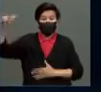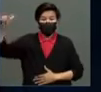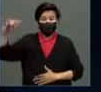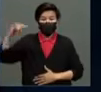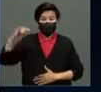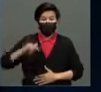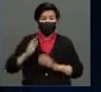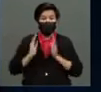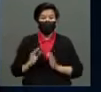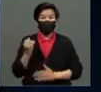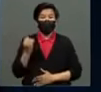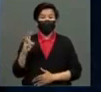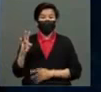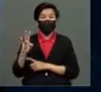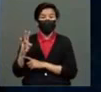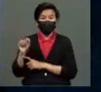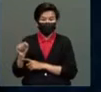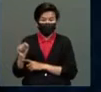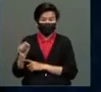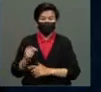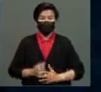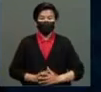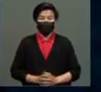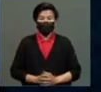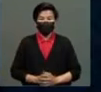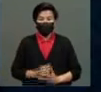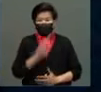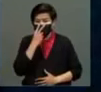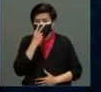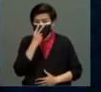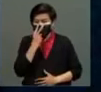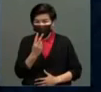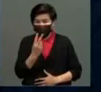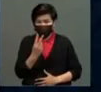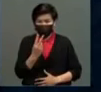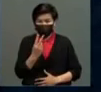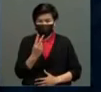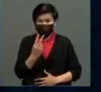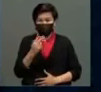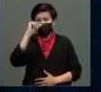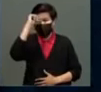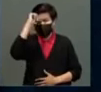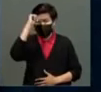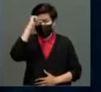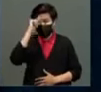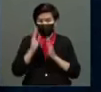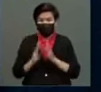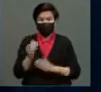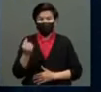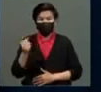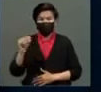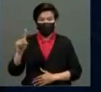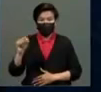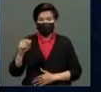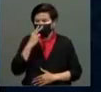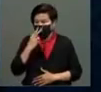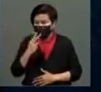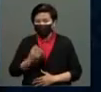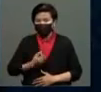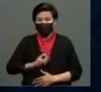นี้นะครับในหน้าแรกนี้หลายท่านเห็นแล้วว่าเป็นอินเดีย11รายอาจจะตกใ